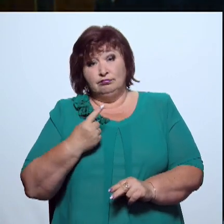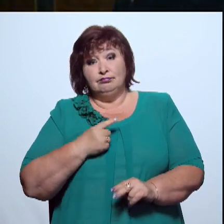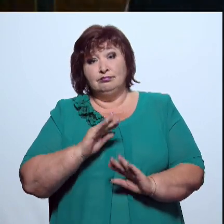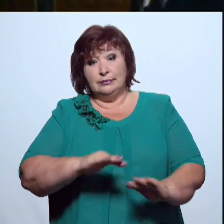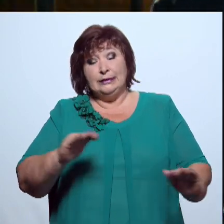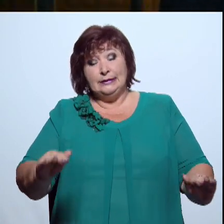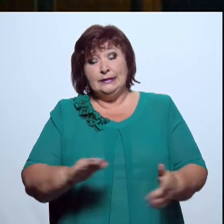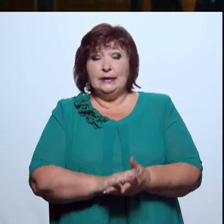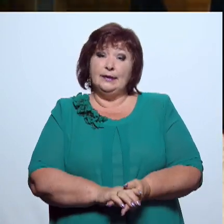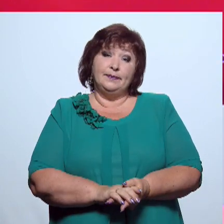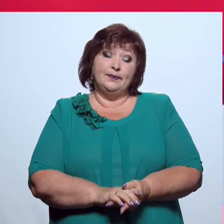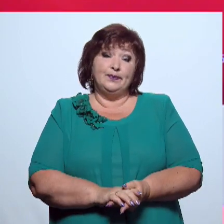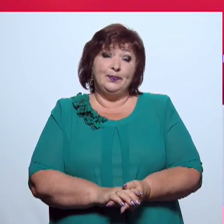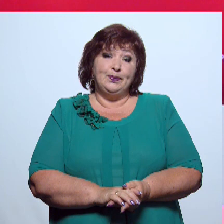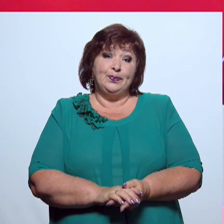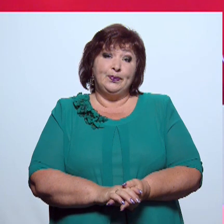Зелененький, новости.